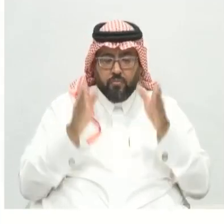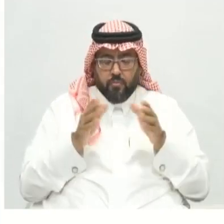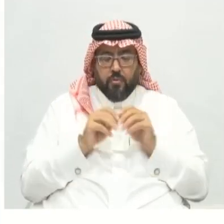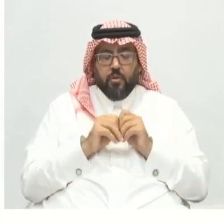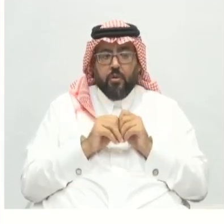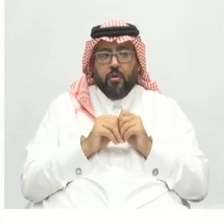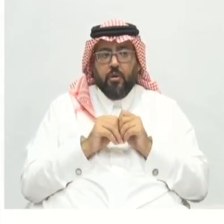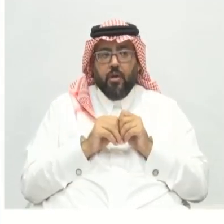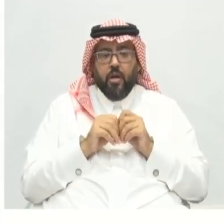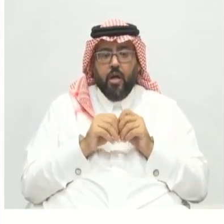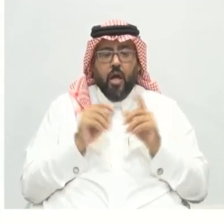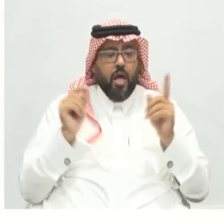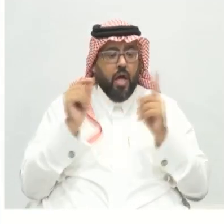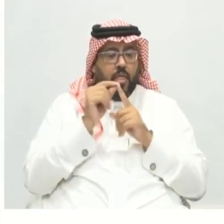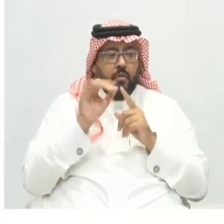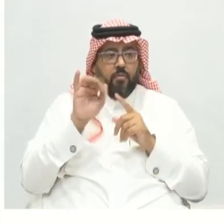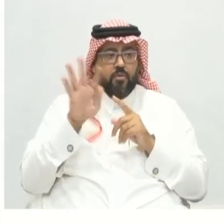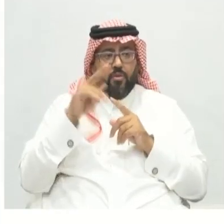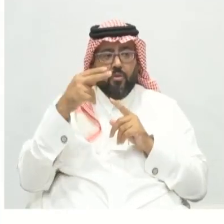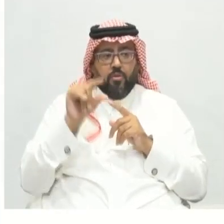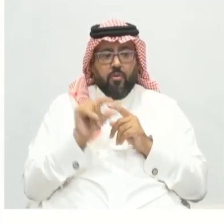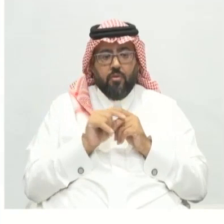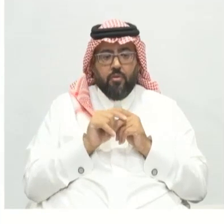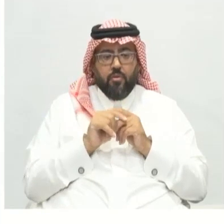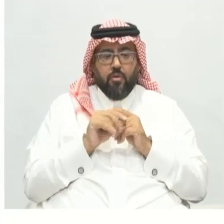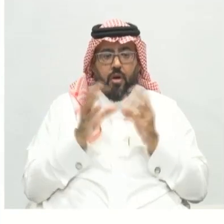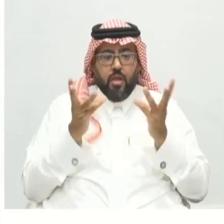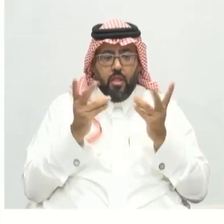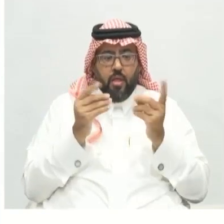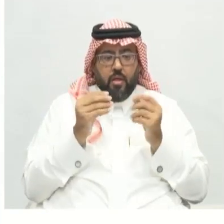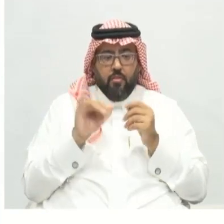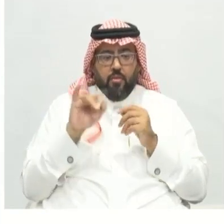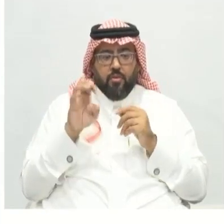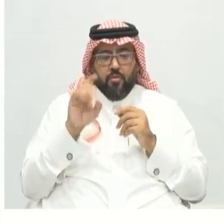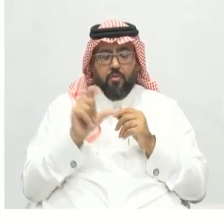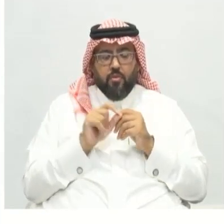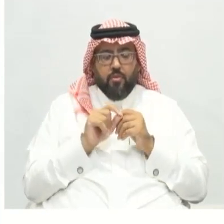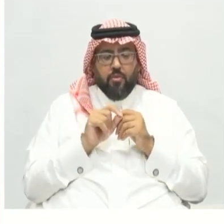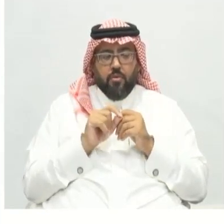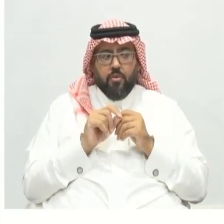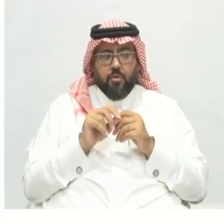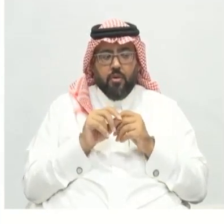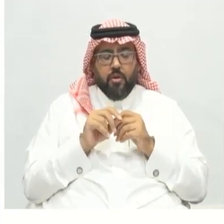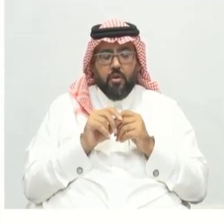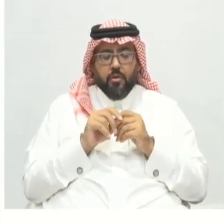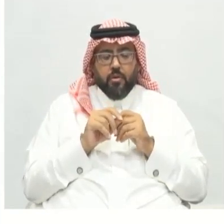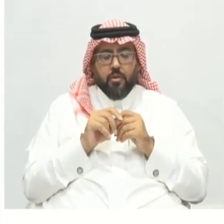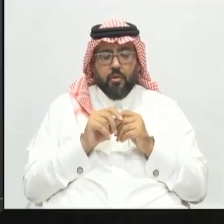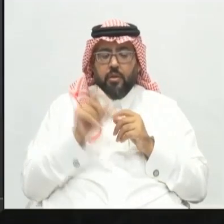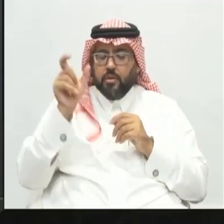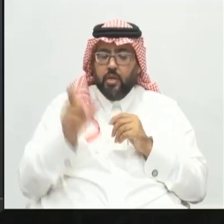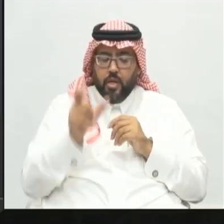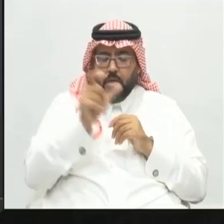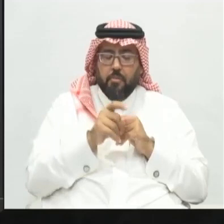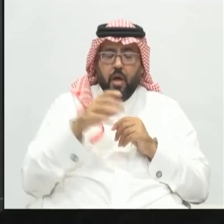خلال تحديد اهداف المشروع والنتائج المرجوه واصحاب المصلحه اصحاب المصلحه